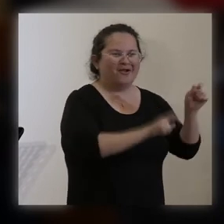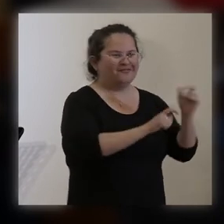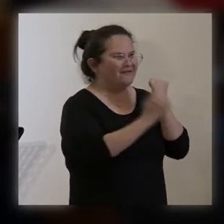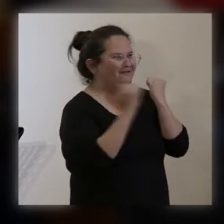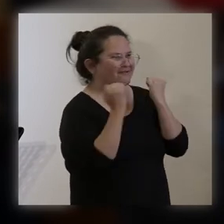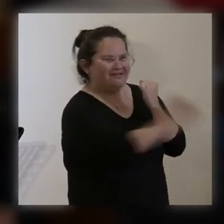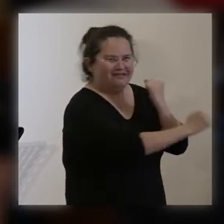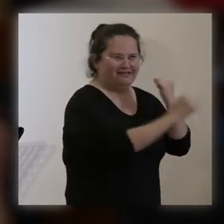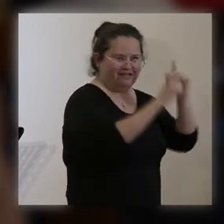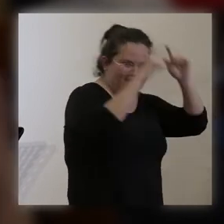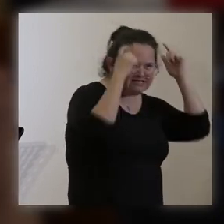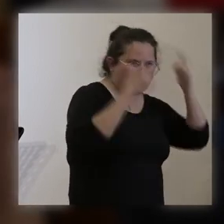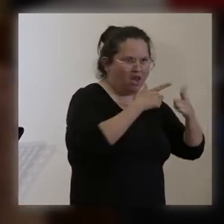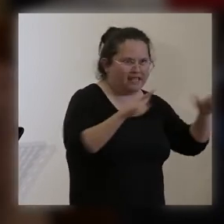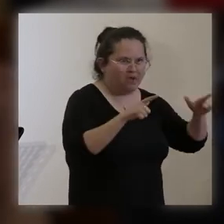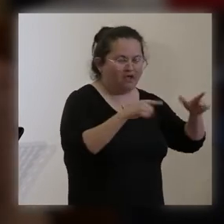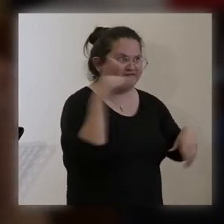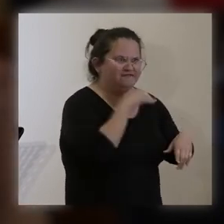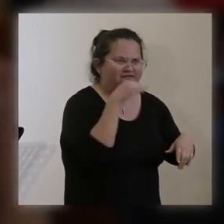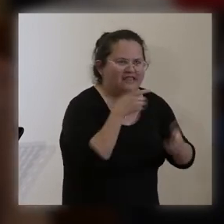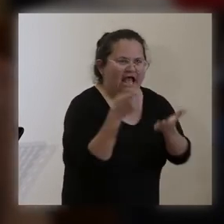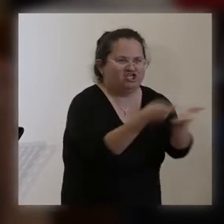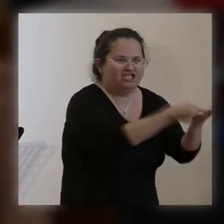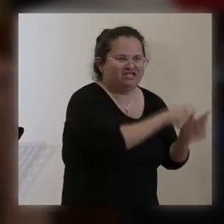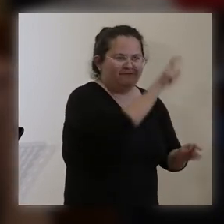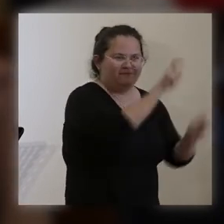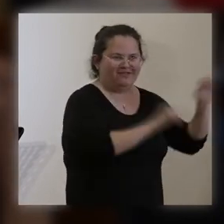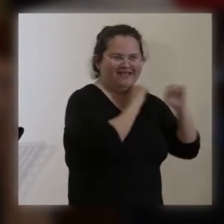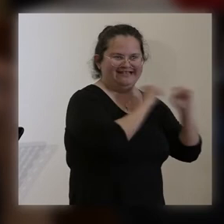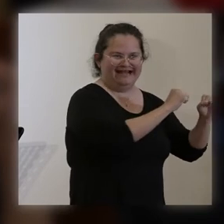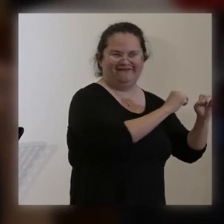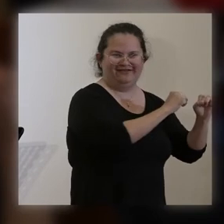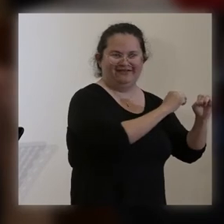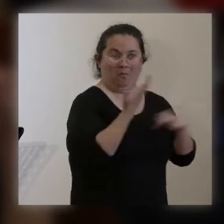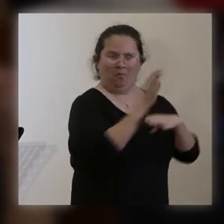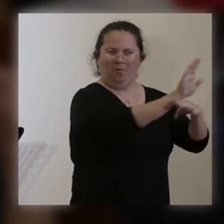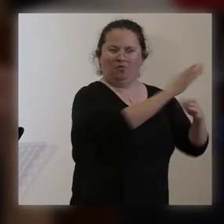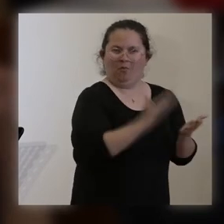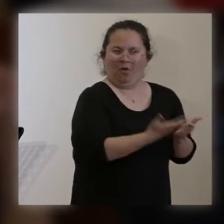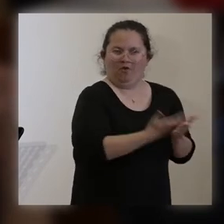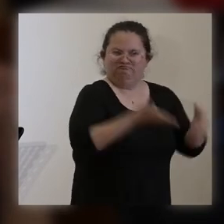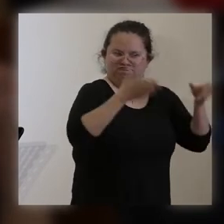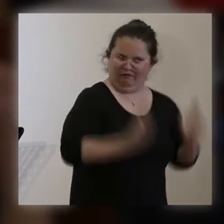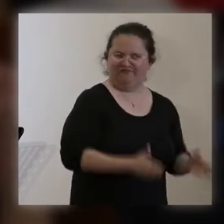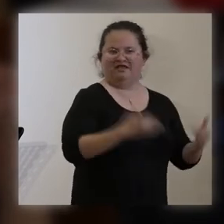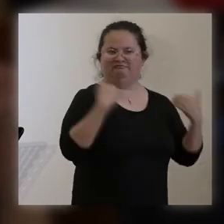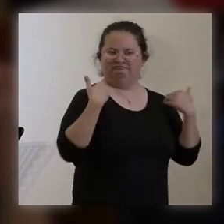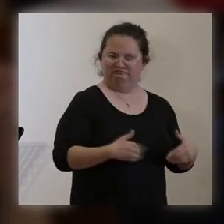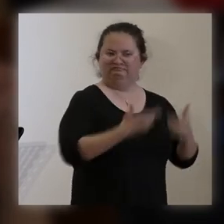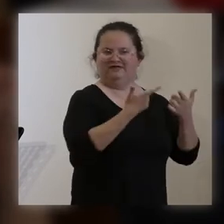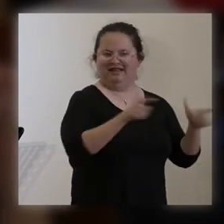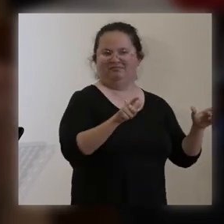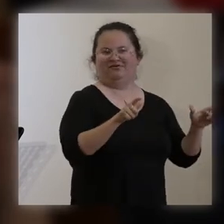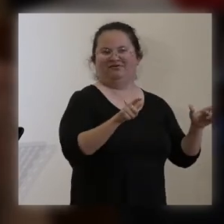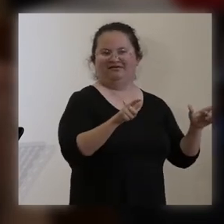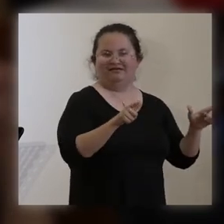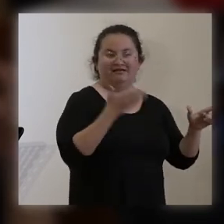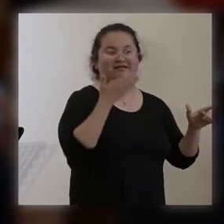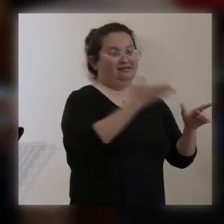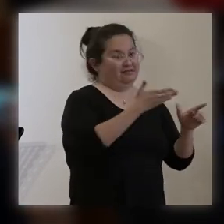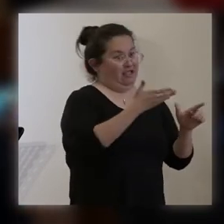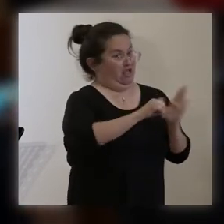maître était dans ce cas un moyen d'enteriner sa propre liberté. La propriété servile était fondamentale dans l'identité